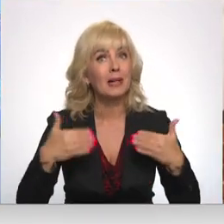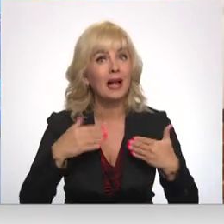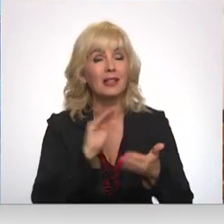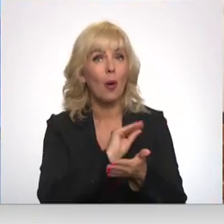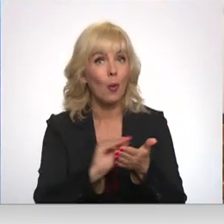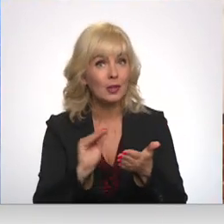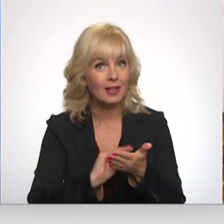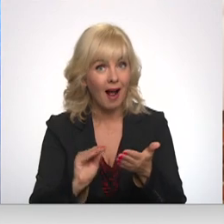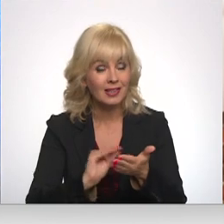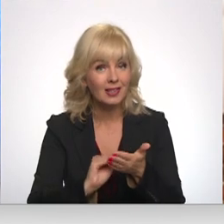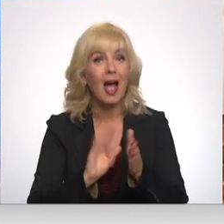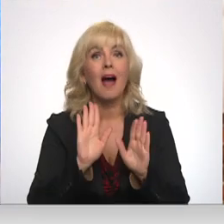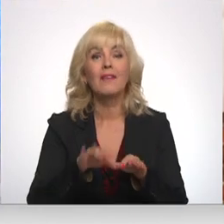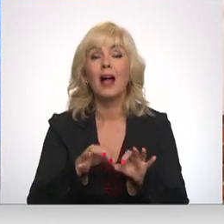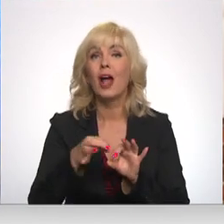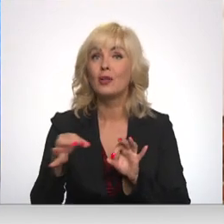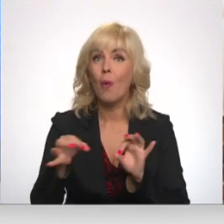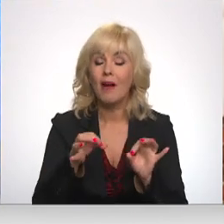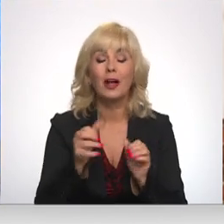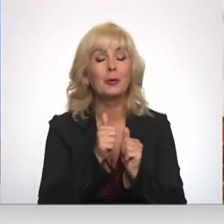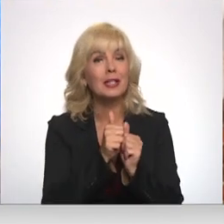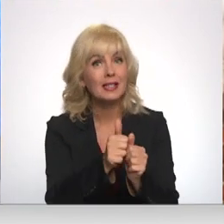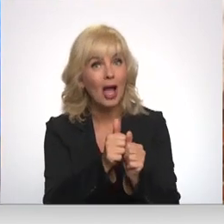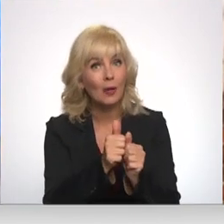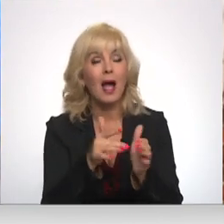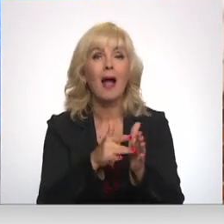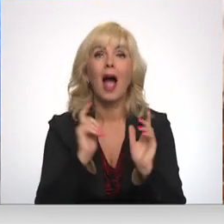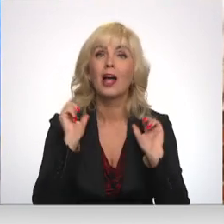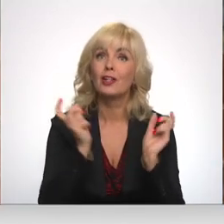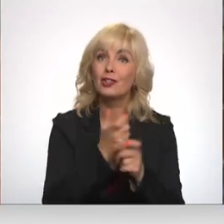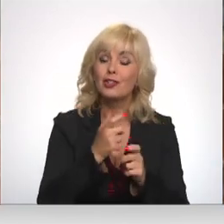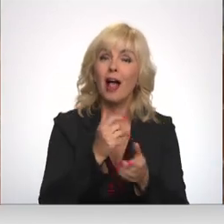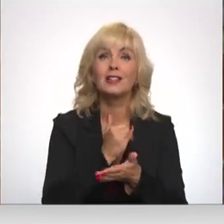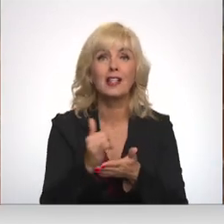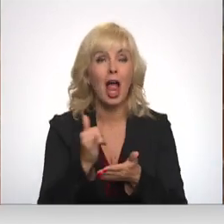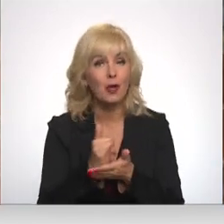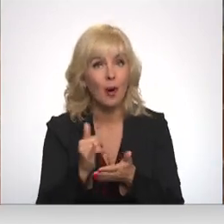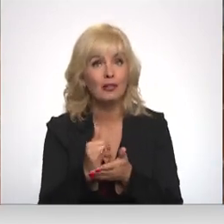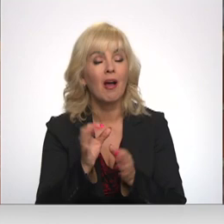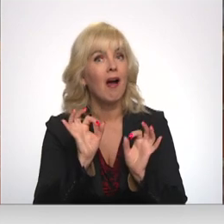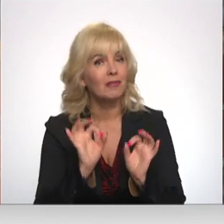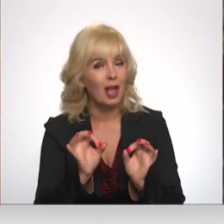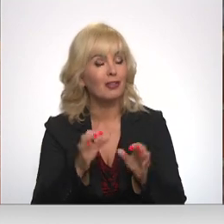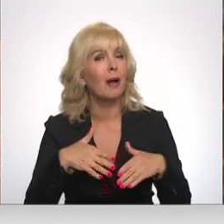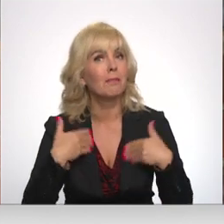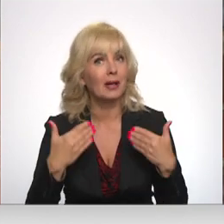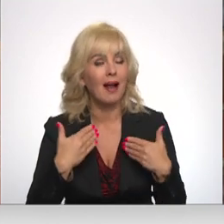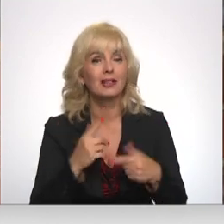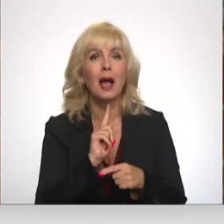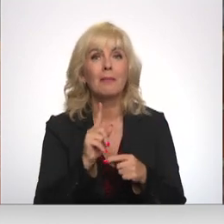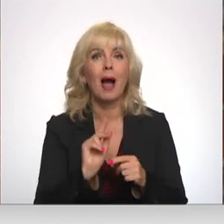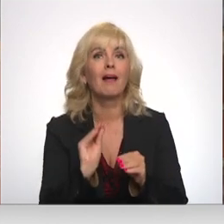uzrakstiem, kas ir, jo tad varēja tavas novadas arī izsakot, kā tā Šalle ir ceļojusi. Nu, tiešām gandarījums par katru